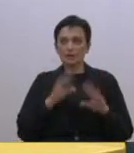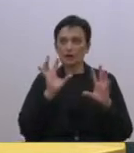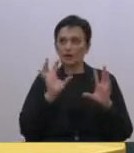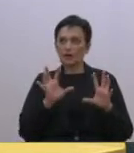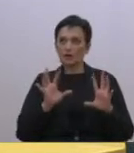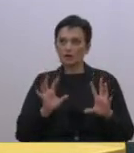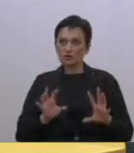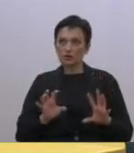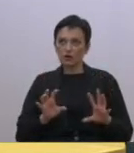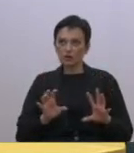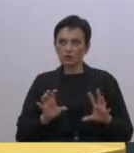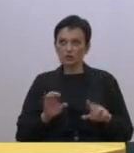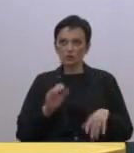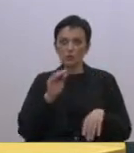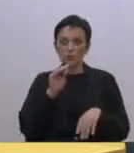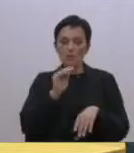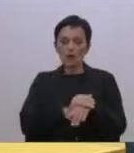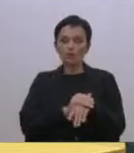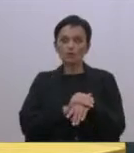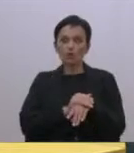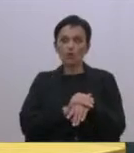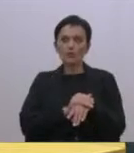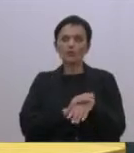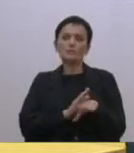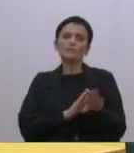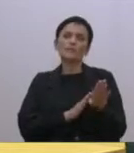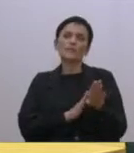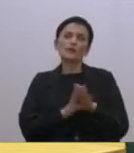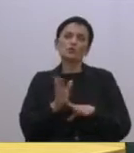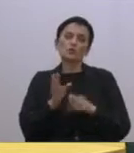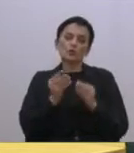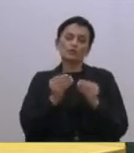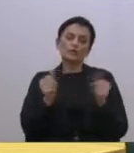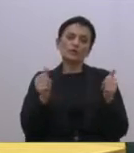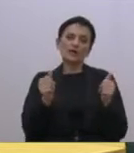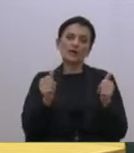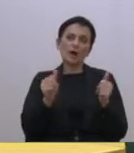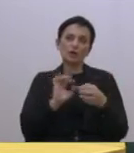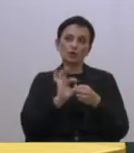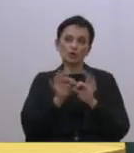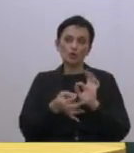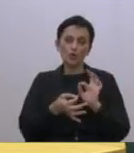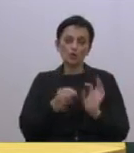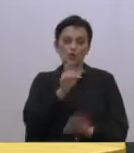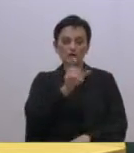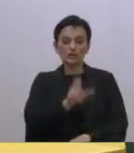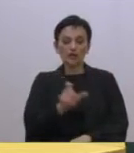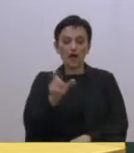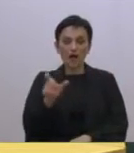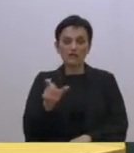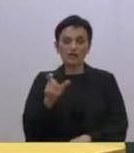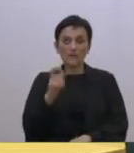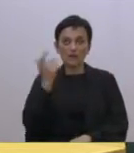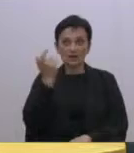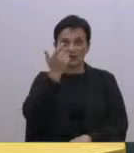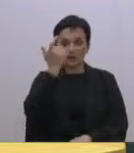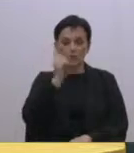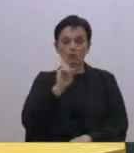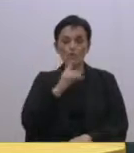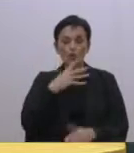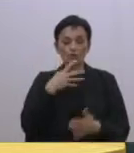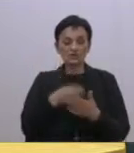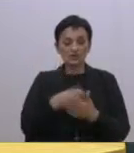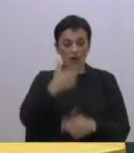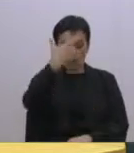არაკანონიერებით ფაქტობრივად, ესე იგი, სრულიად გააქრეს კონკრეტული ადამიანის რაღაცა დამოუკიდებლობა, რომ საკუთარ თავზე